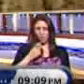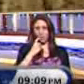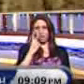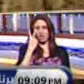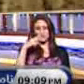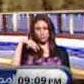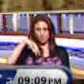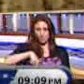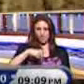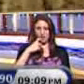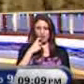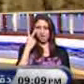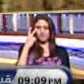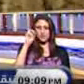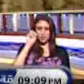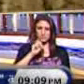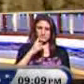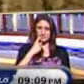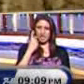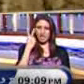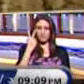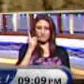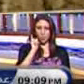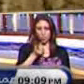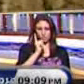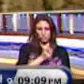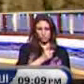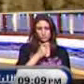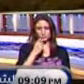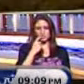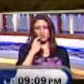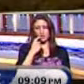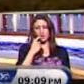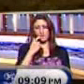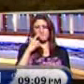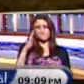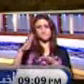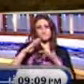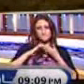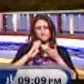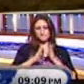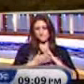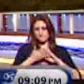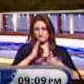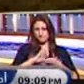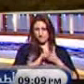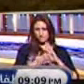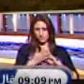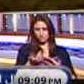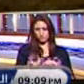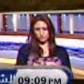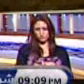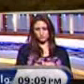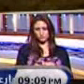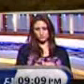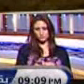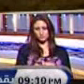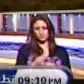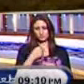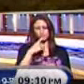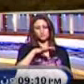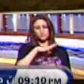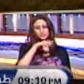وعام 2011 و2012 اللي اتسرق ميزانياتنا. نعم. وبناء على اعتصام الاهالي